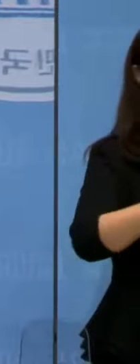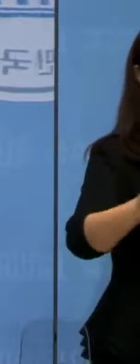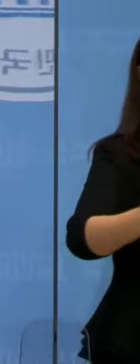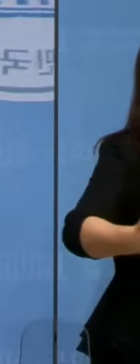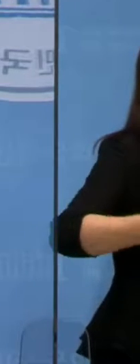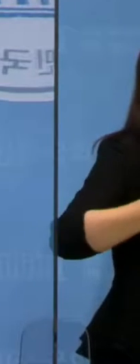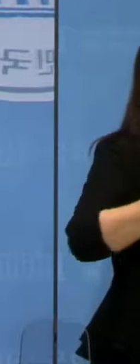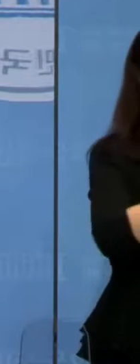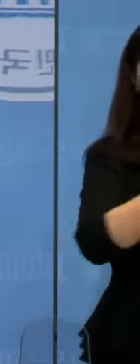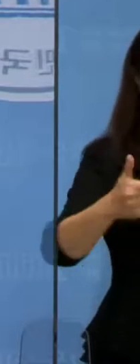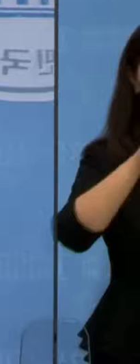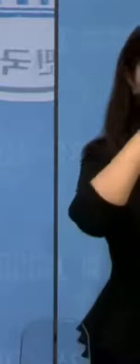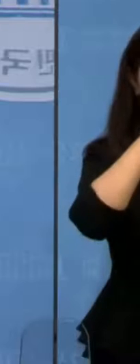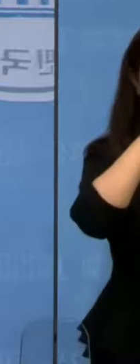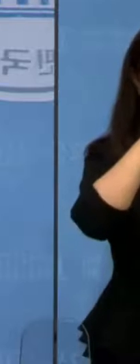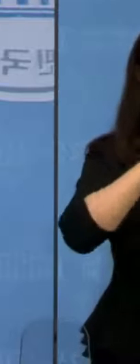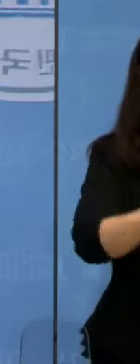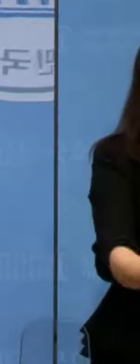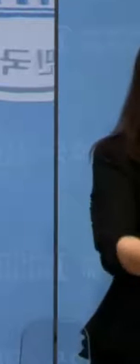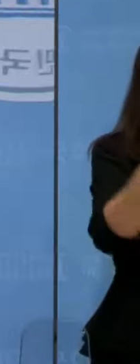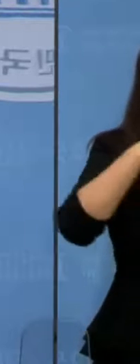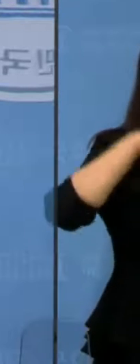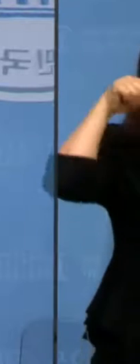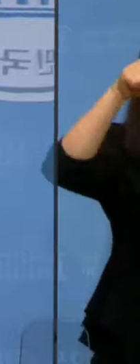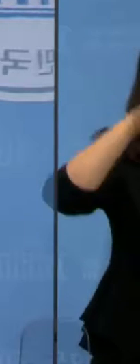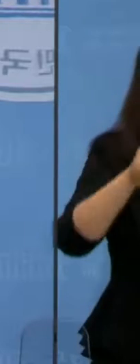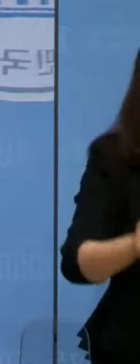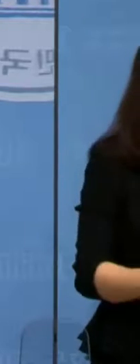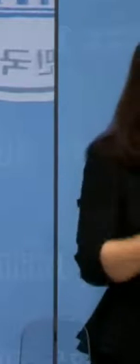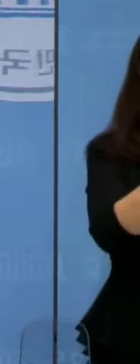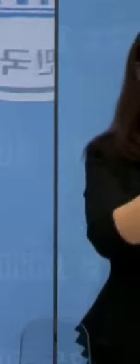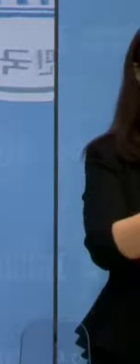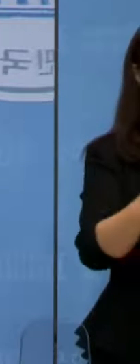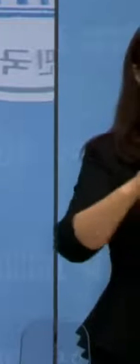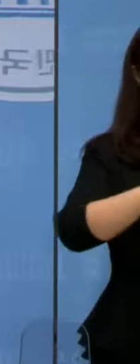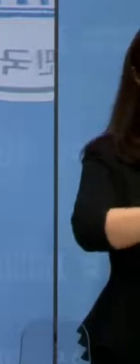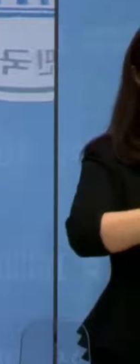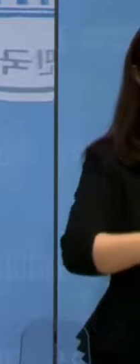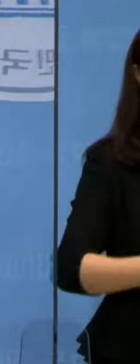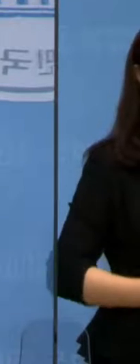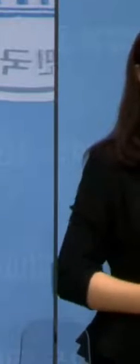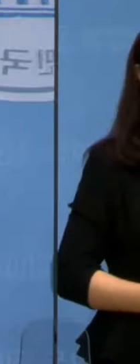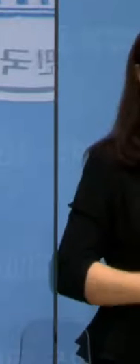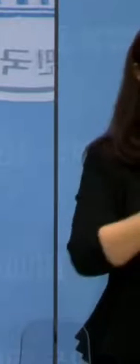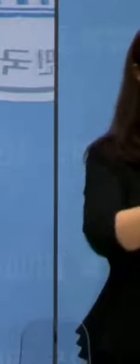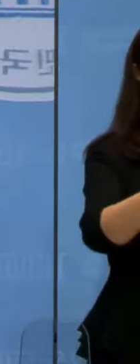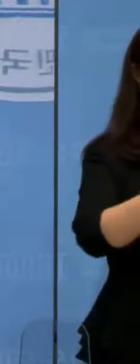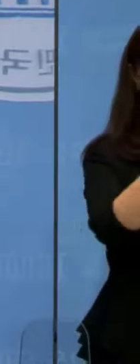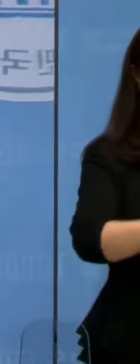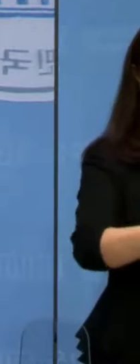지지하는 승리의 후보를 반드시 탄생시키겠습니다. 내년 3월의